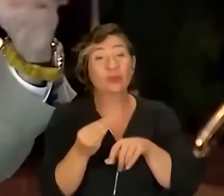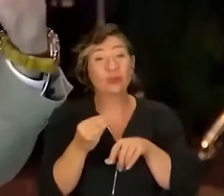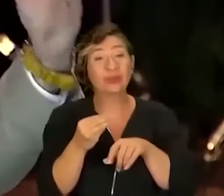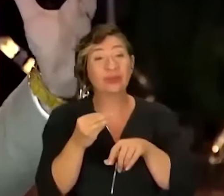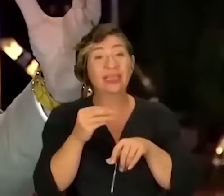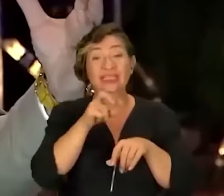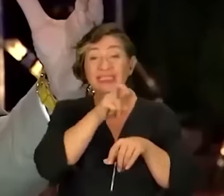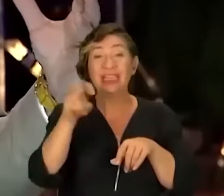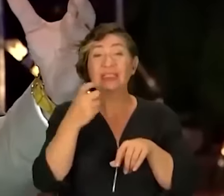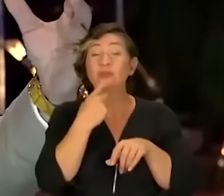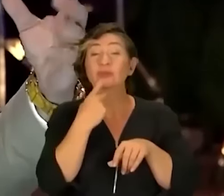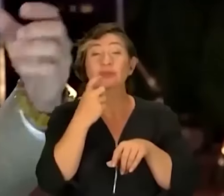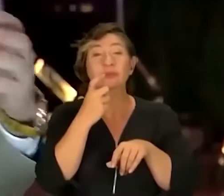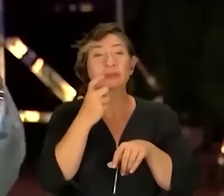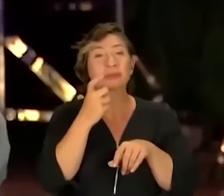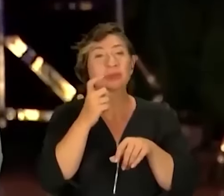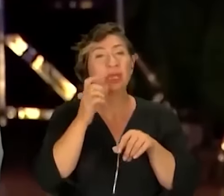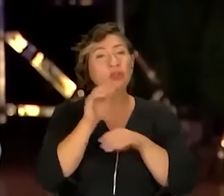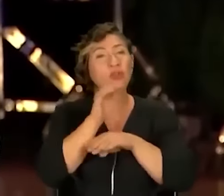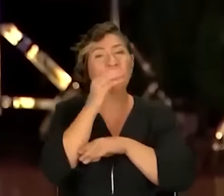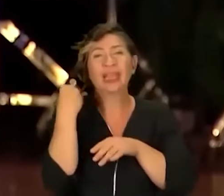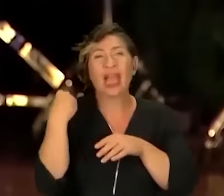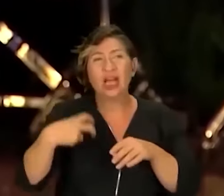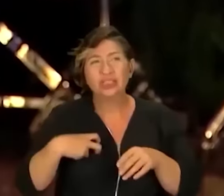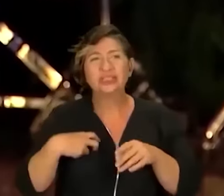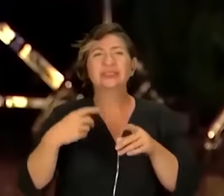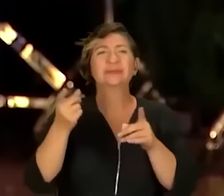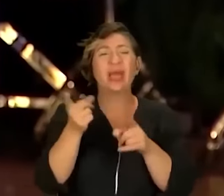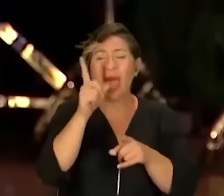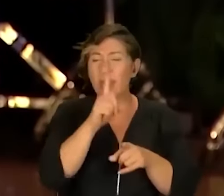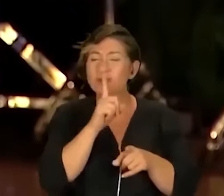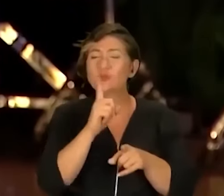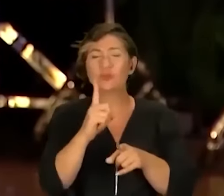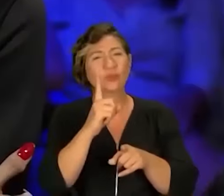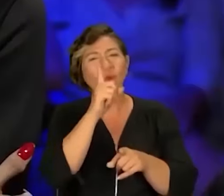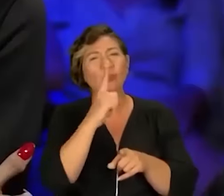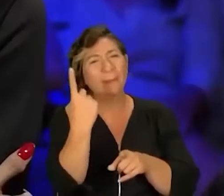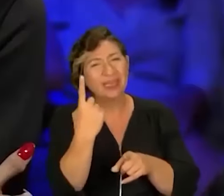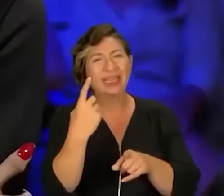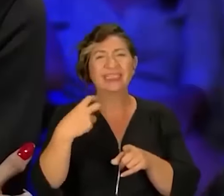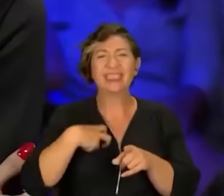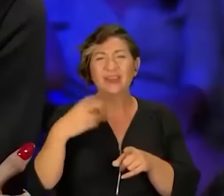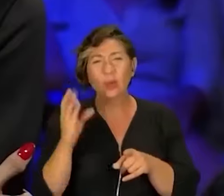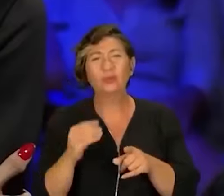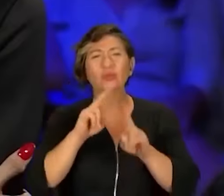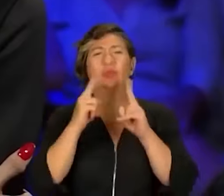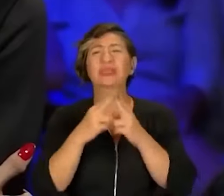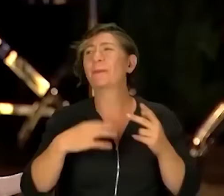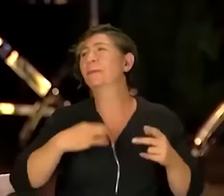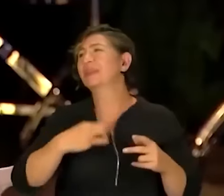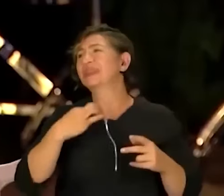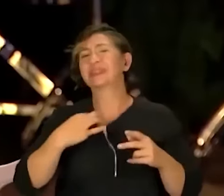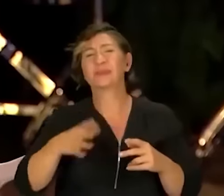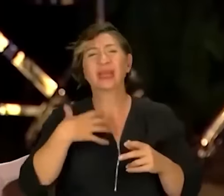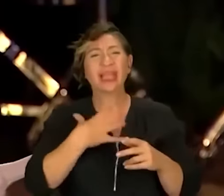Mesela vampir 800 yıl yaşıyor sürekli Yeni aşklar yaşıyor böyle Her yüzyılda birkaç yeni aşk filan öyle olduk bıktık dünyadan Ben si